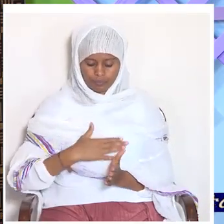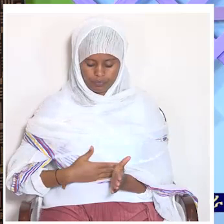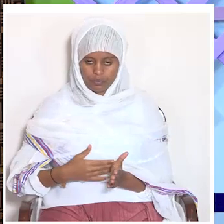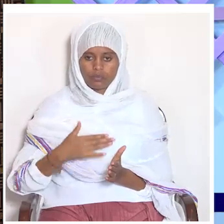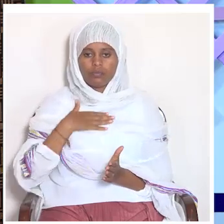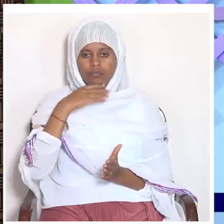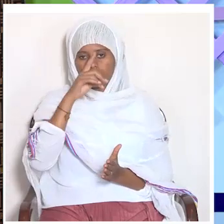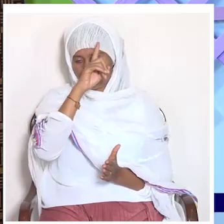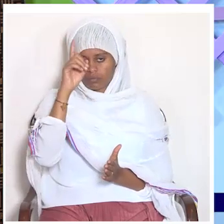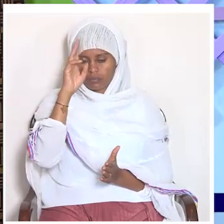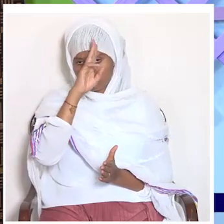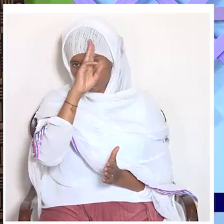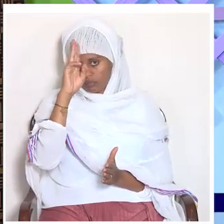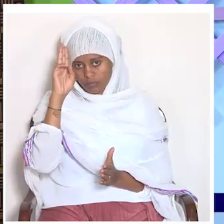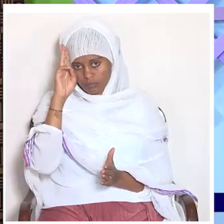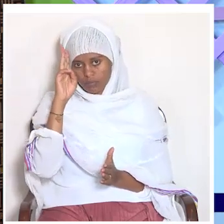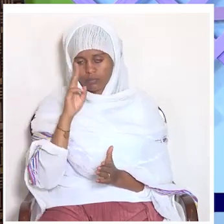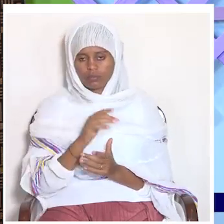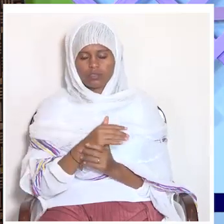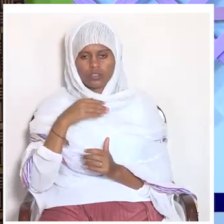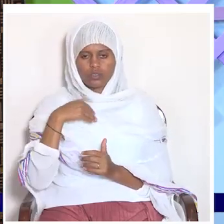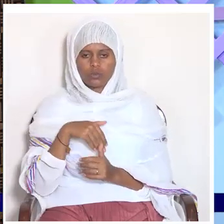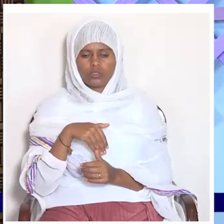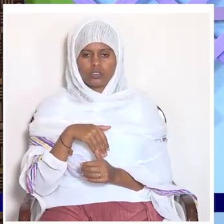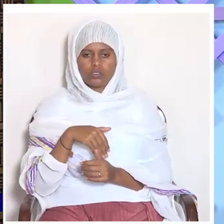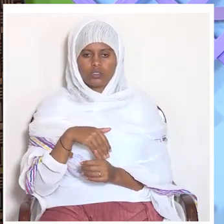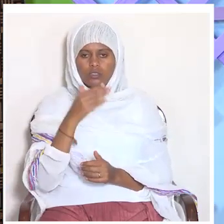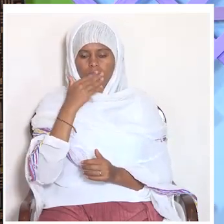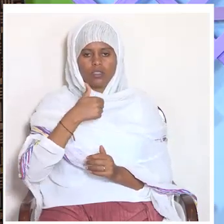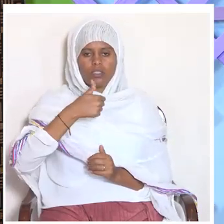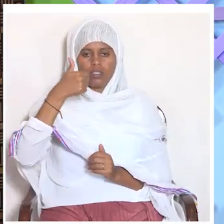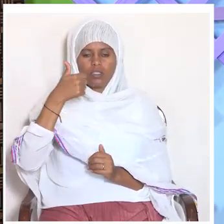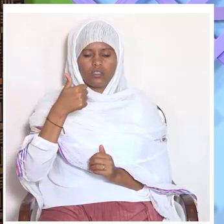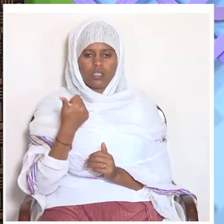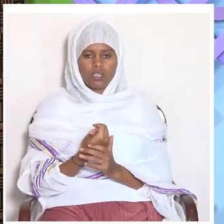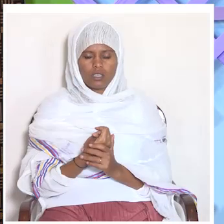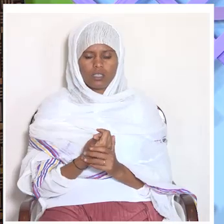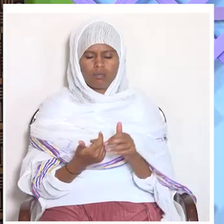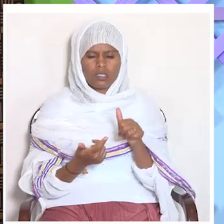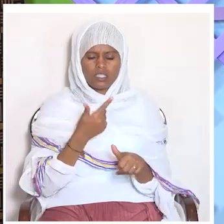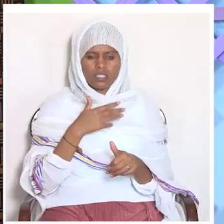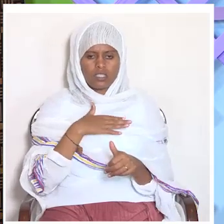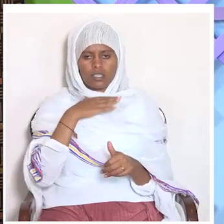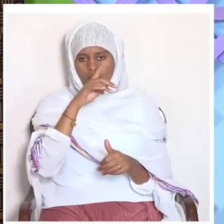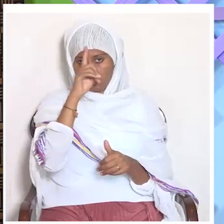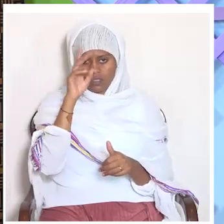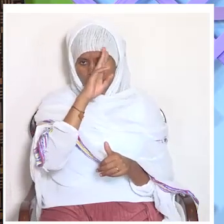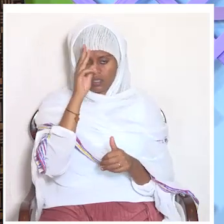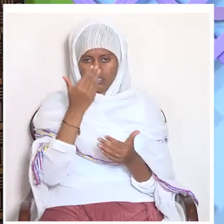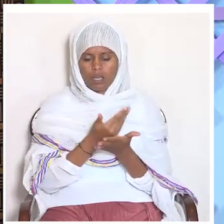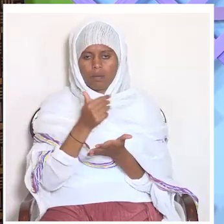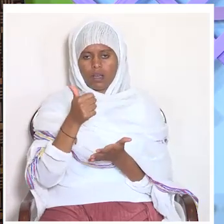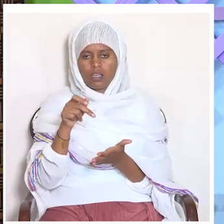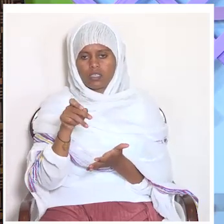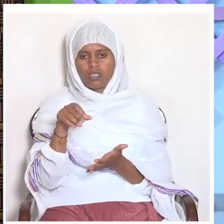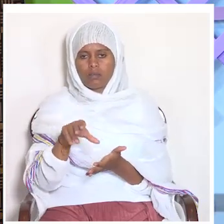ናይ ቅድስት ድንግል መሰረታቲሃ ውስተ ኣድባር ቅዱሳን፣ መሰረት ናይ ቅድስት ድንግል